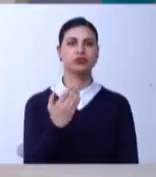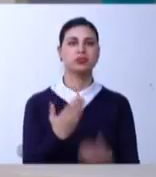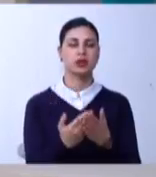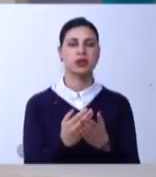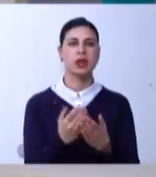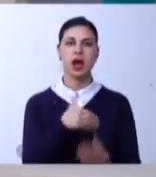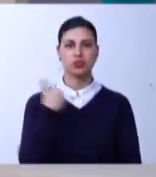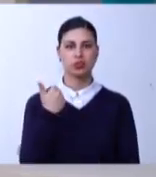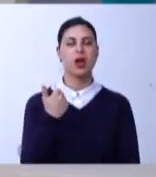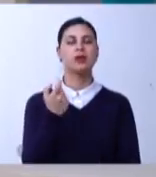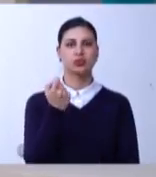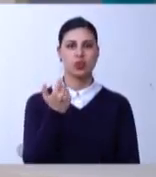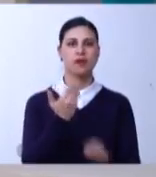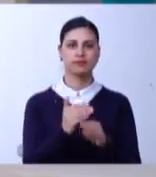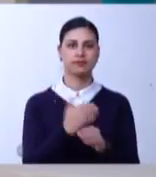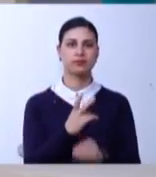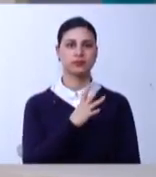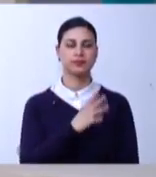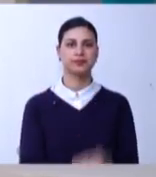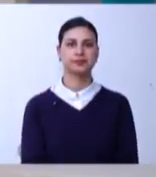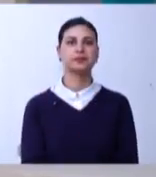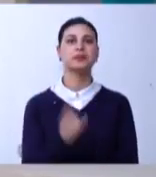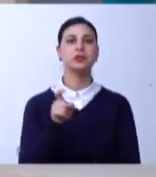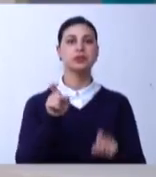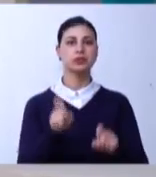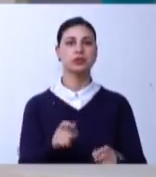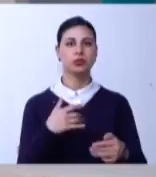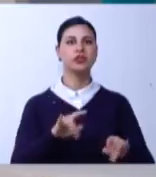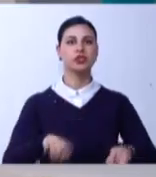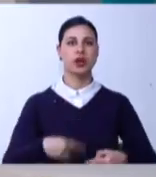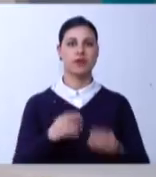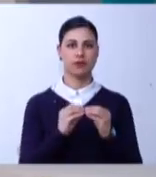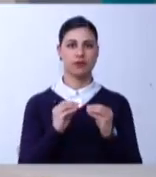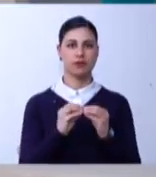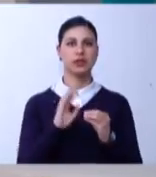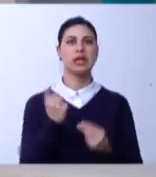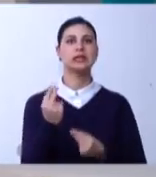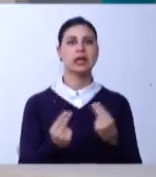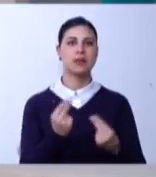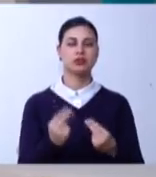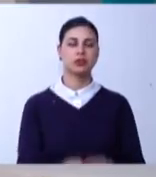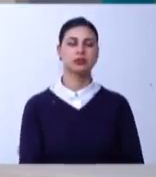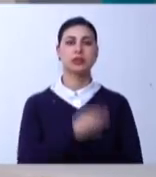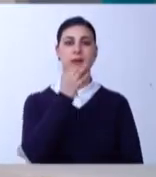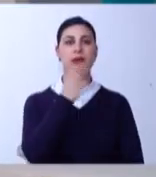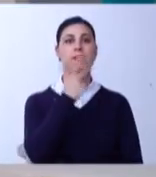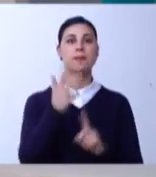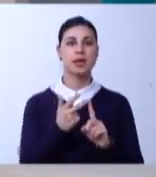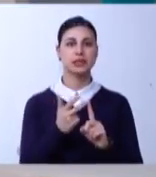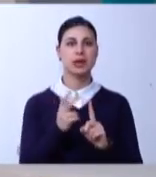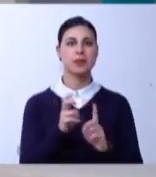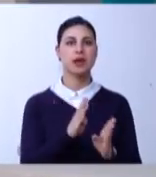ვთქვათ მეორე დღეს გადავიდეთ მეორე ეტაპზე. ჯდება ბავშვი უკვე ჩაცმული და თამაშობს. მესამე ეტაპი